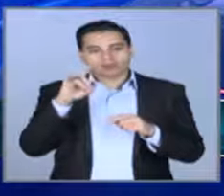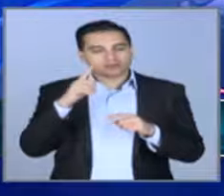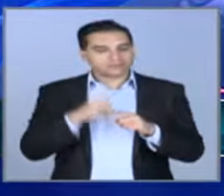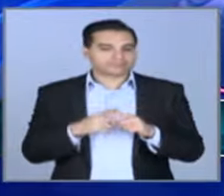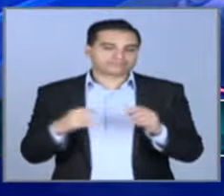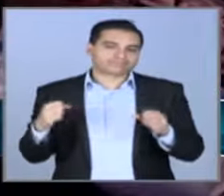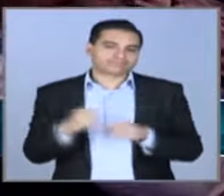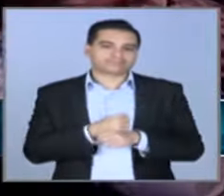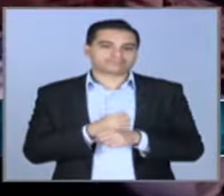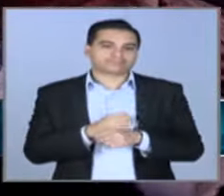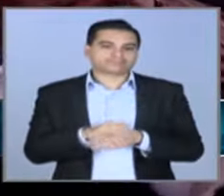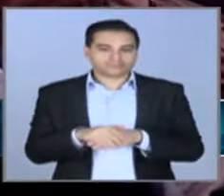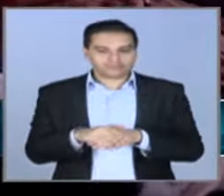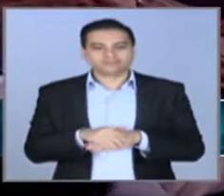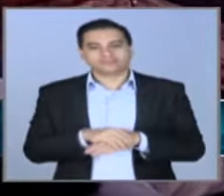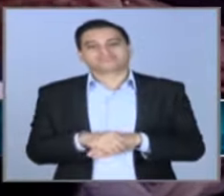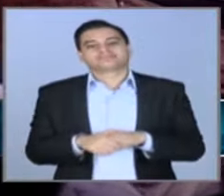غلط.